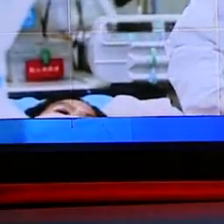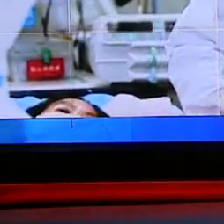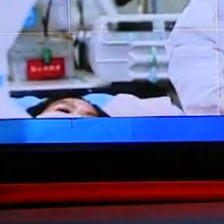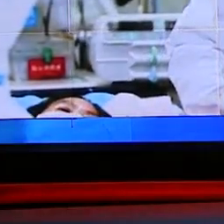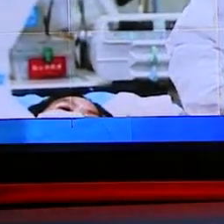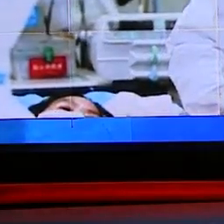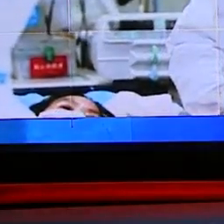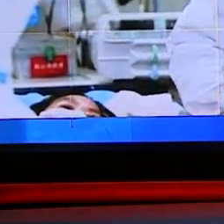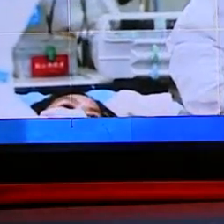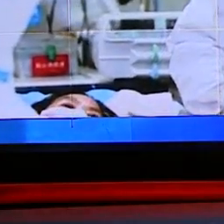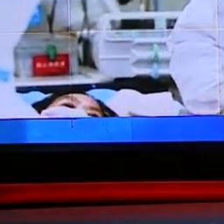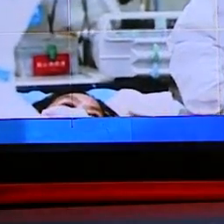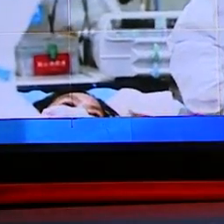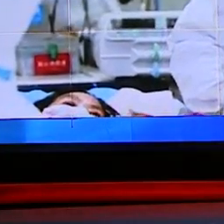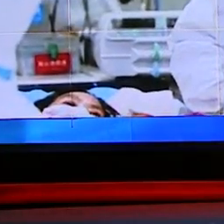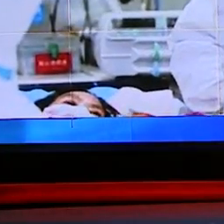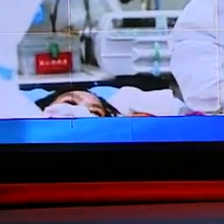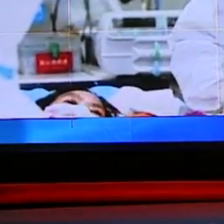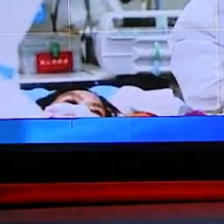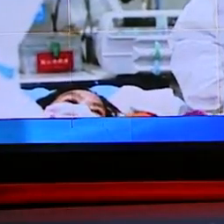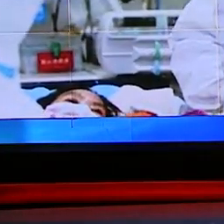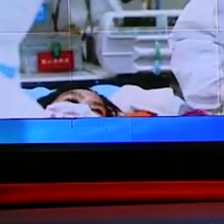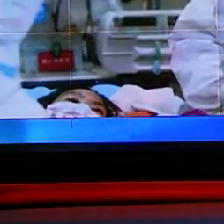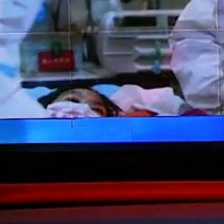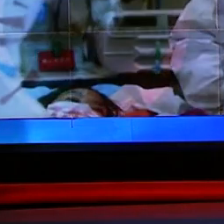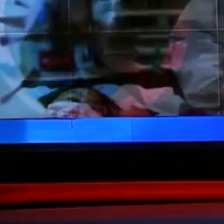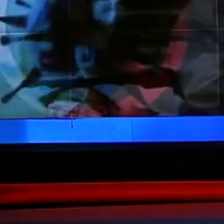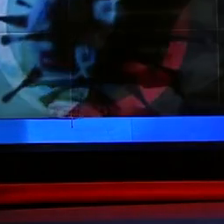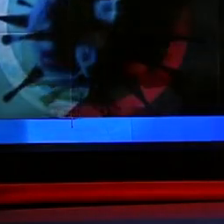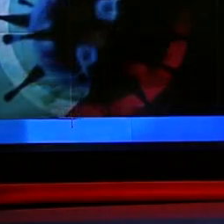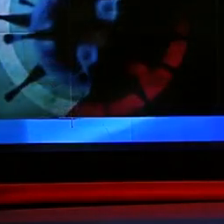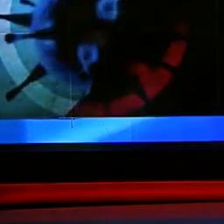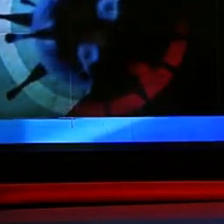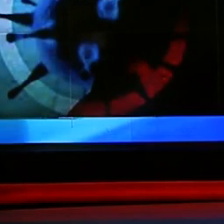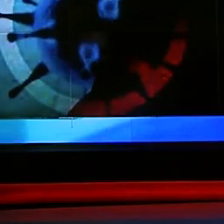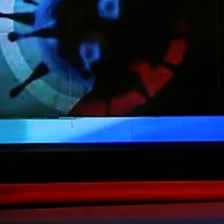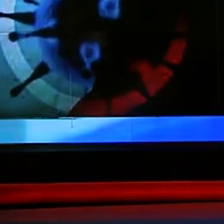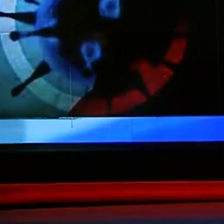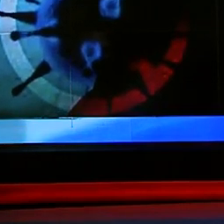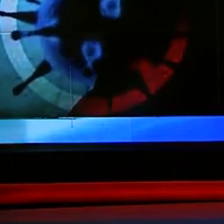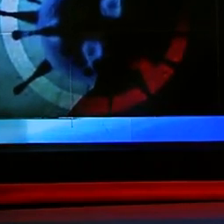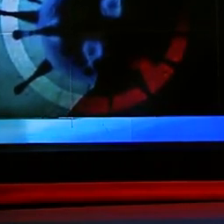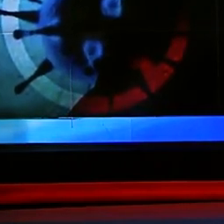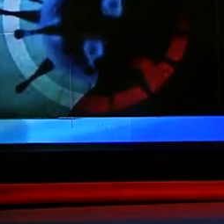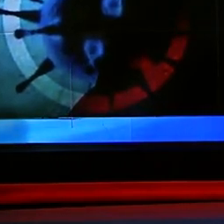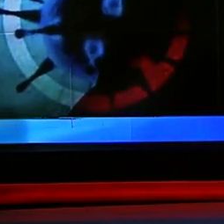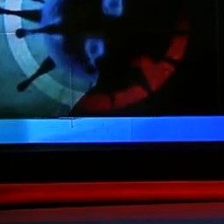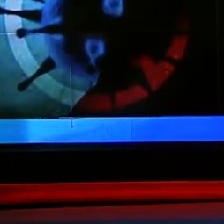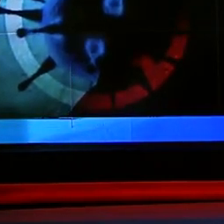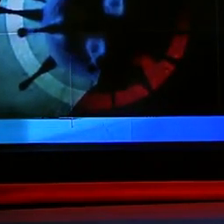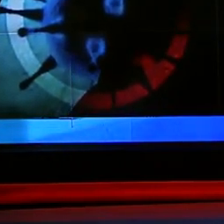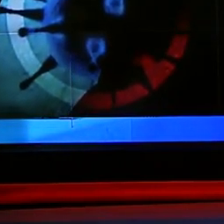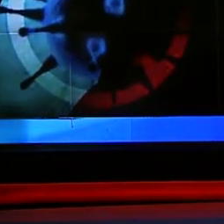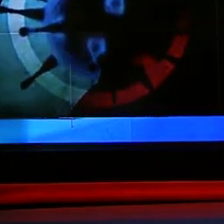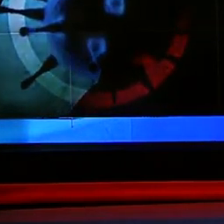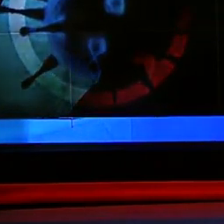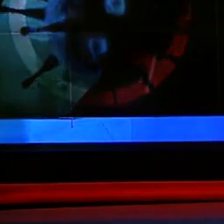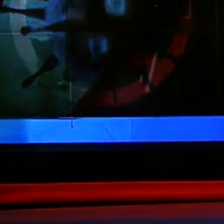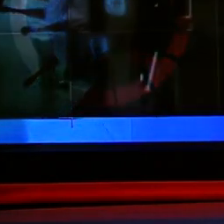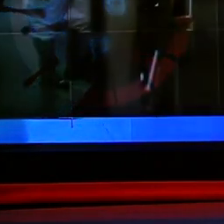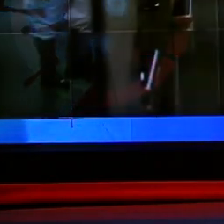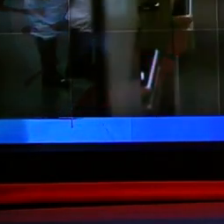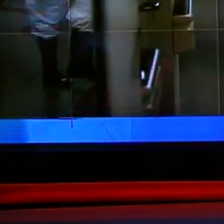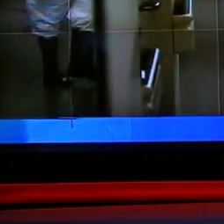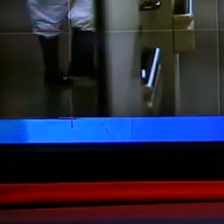di istana menegaskan setiap daerah yang hendak melakukan pembatasan sosial berskala besar atau PSB wajib mengajukan permohonan terlebih dahulu